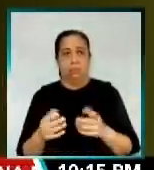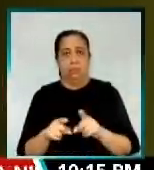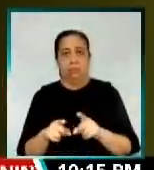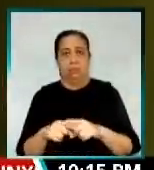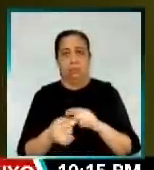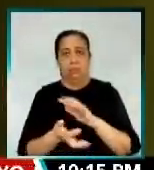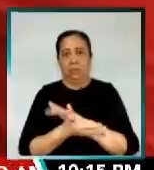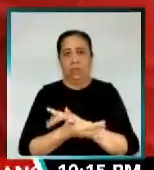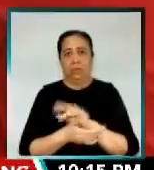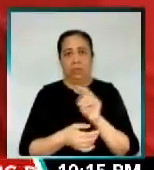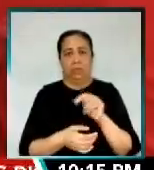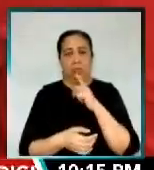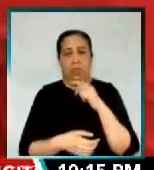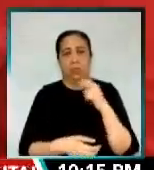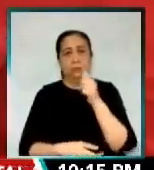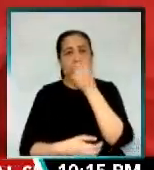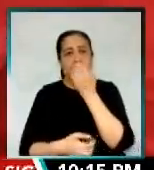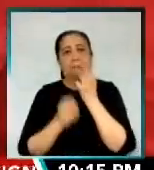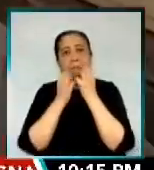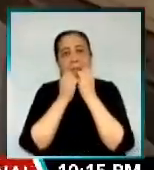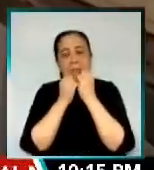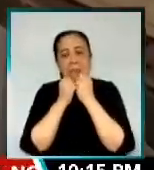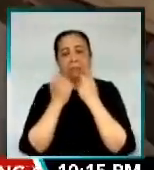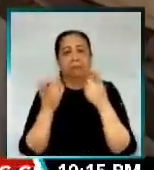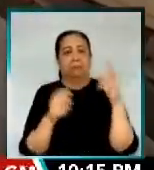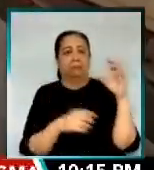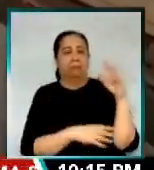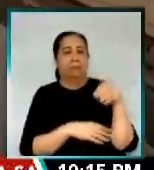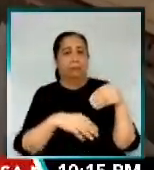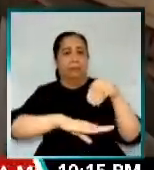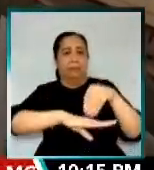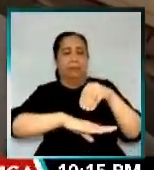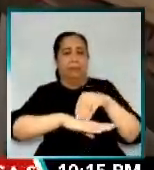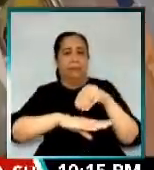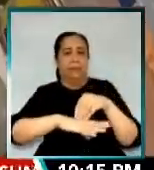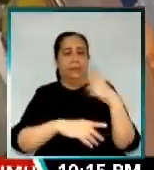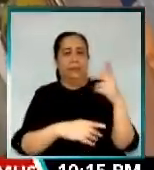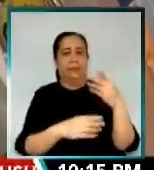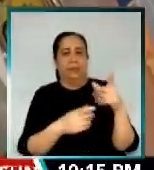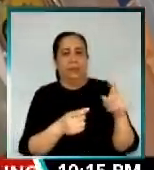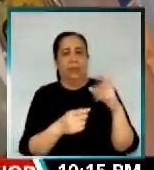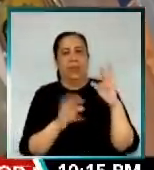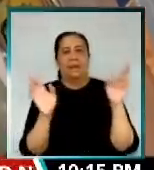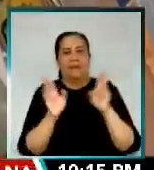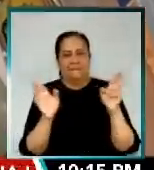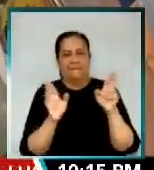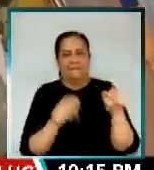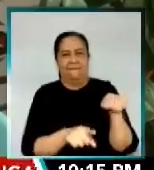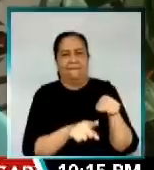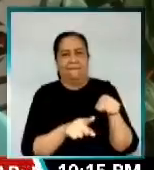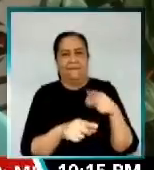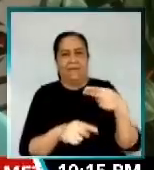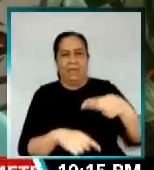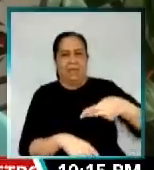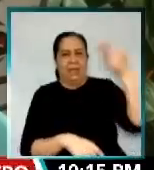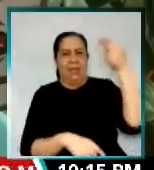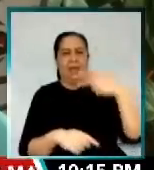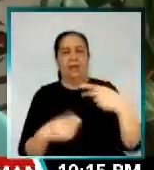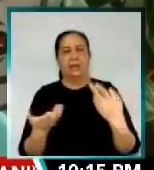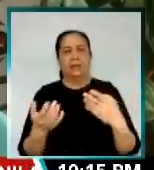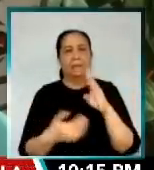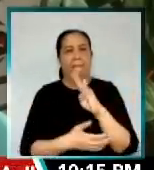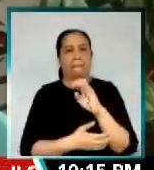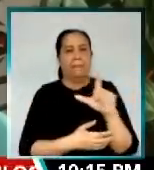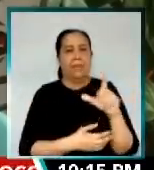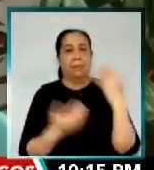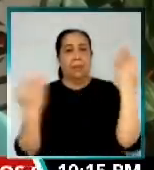talaga magtipid ka. Sa tindahan naman ni Eden, ang malakas na konsumo sa refrigerator ang nagpapataas ng bill. Di pagka sa gabi, ni